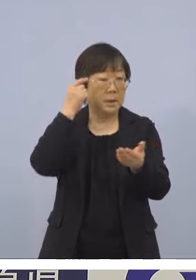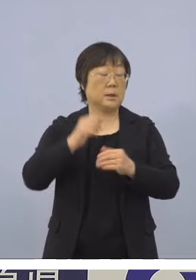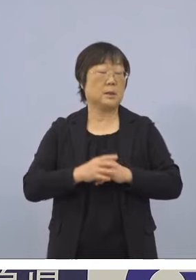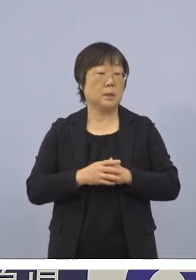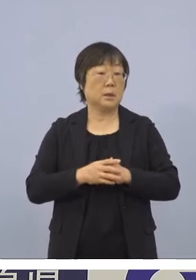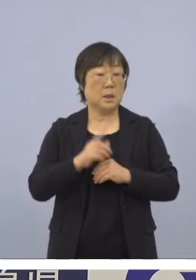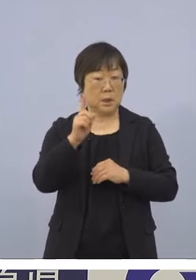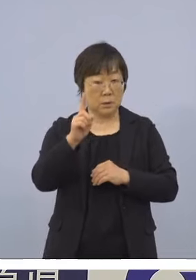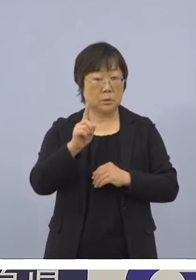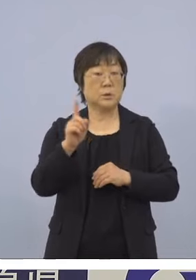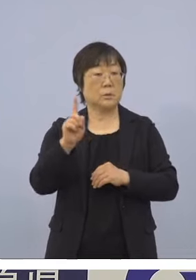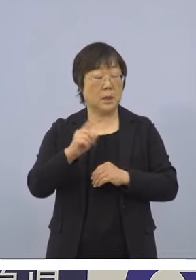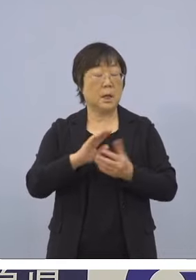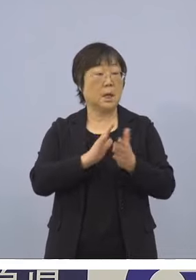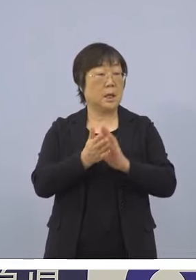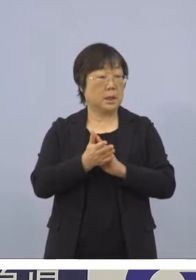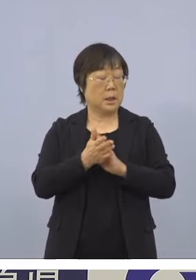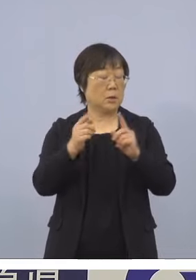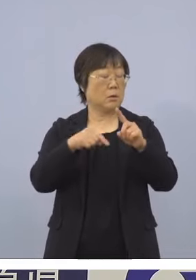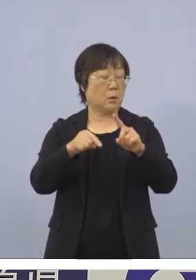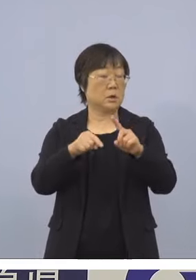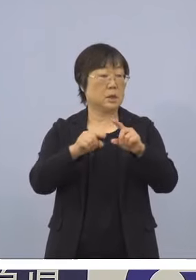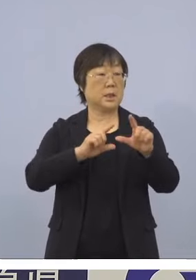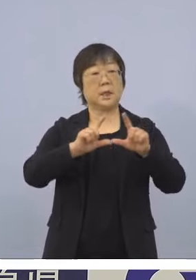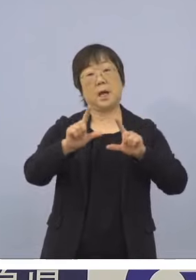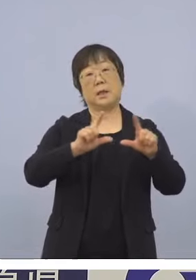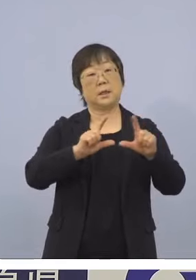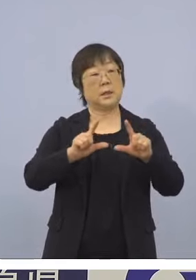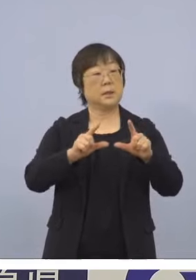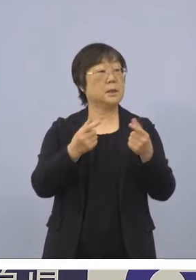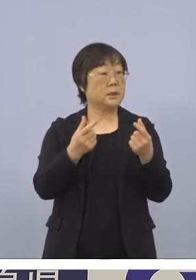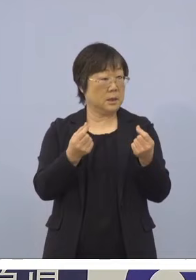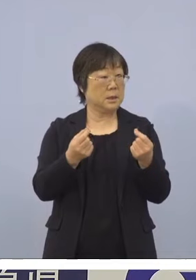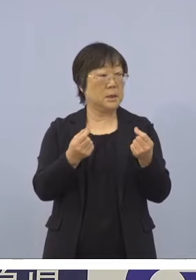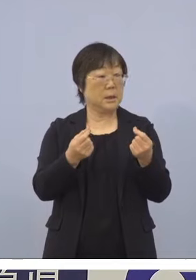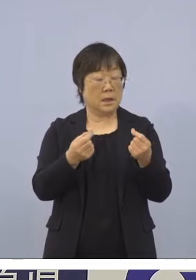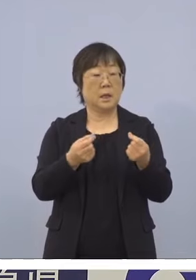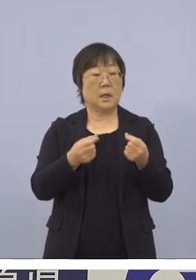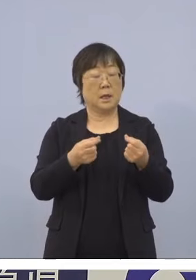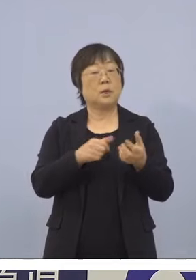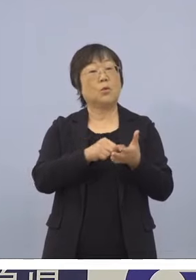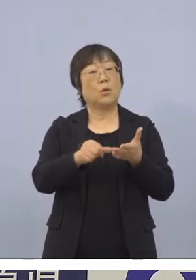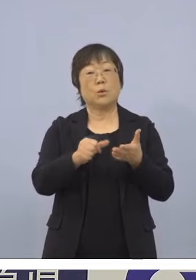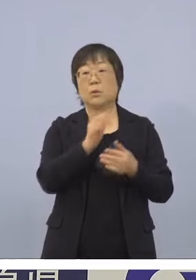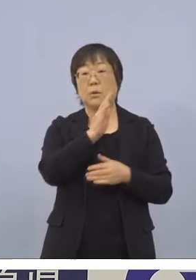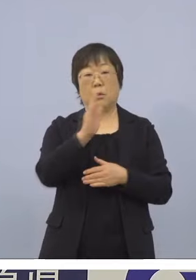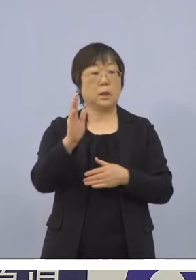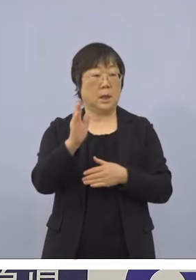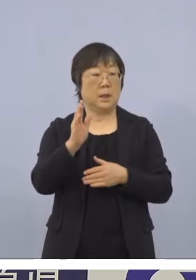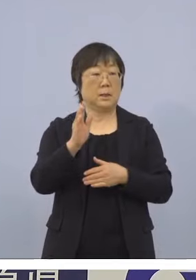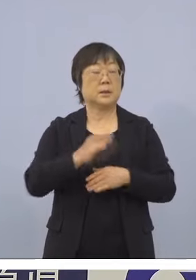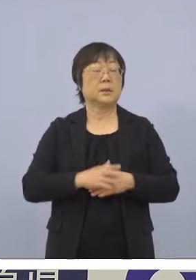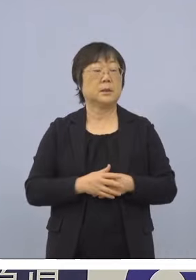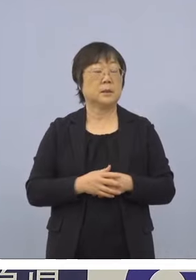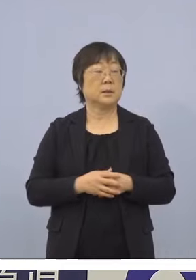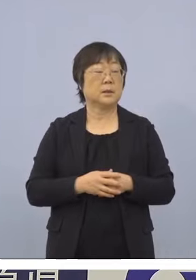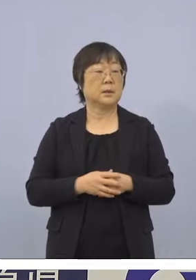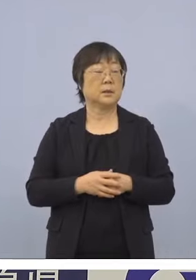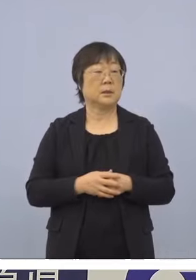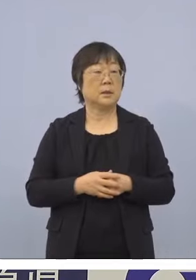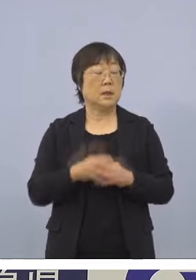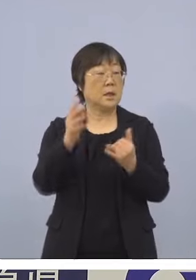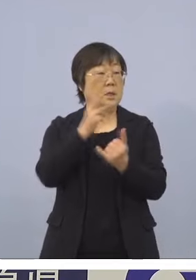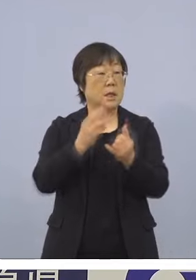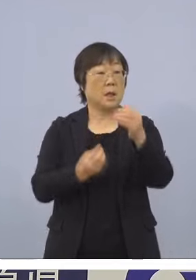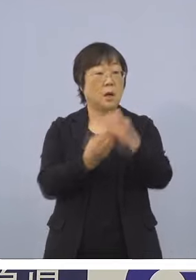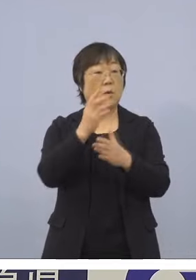その一つがまさに県の公式 LINE にですね、しっかりご加入をいただくことによって、まず災